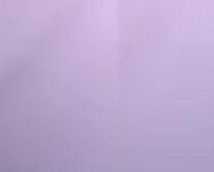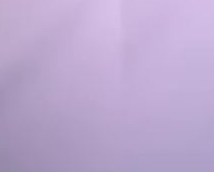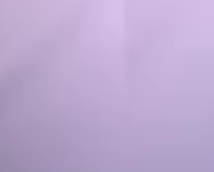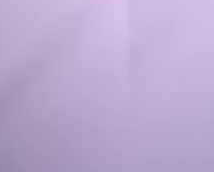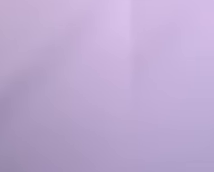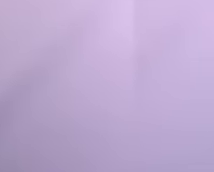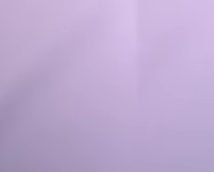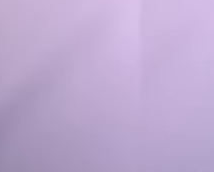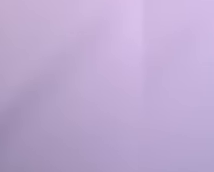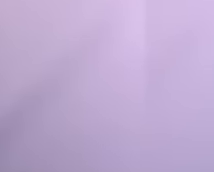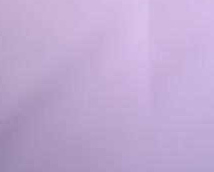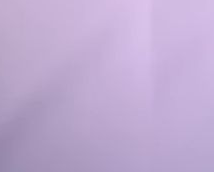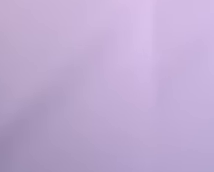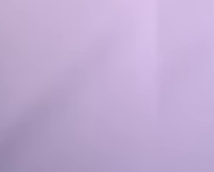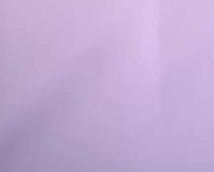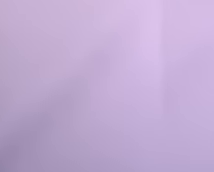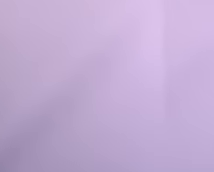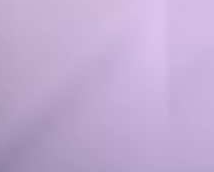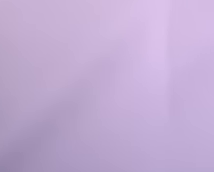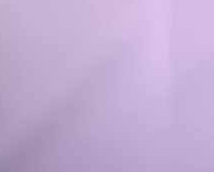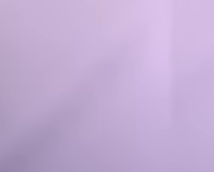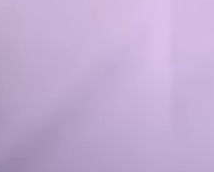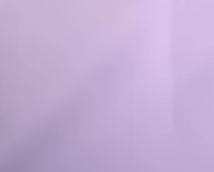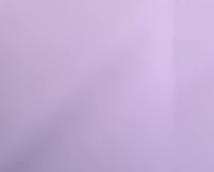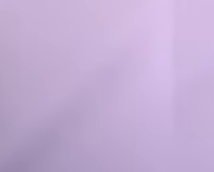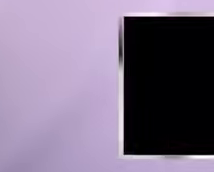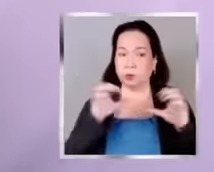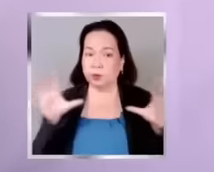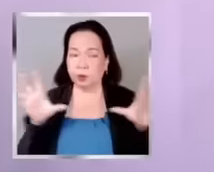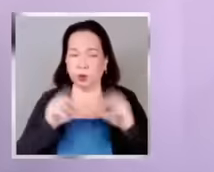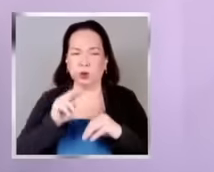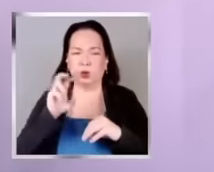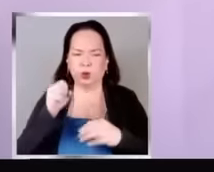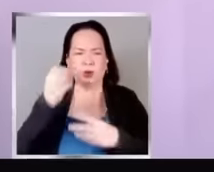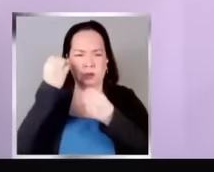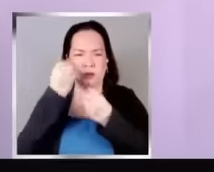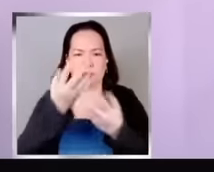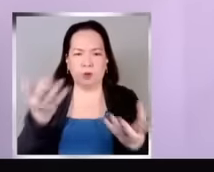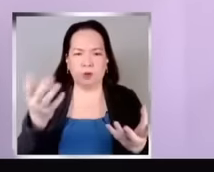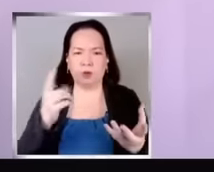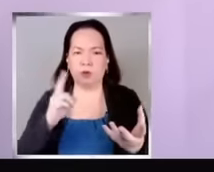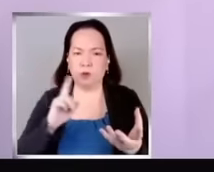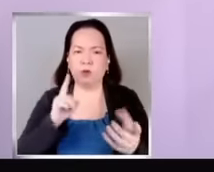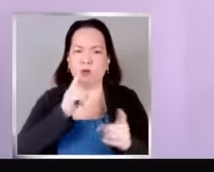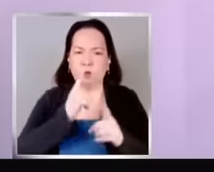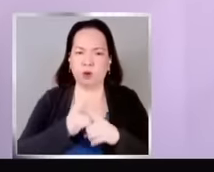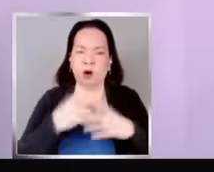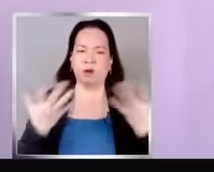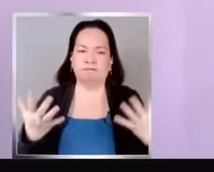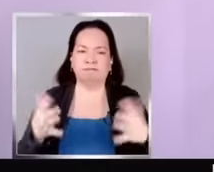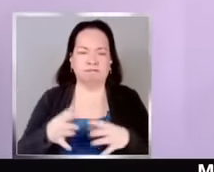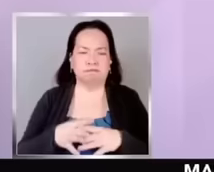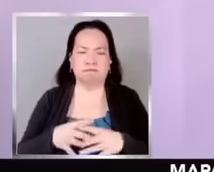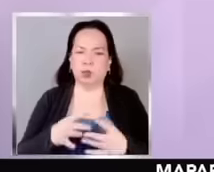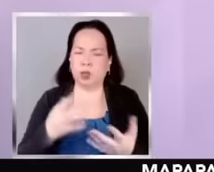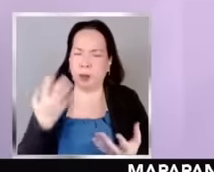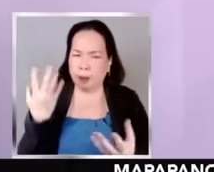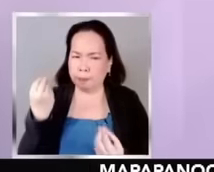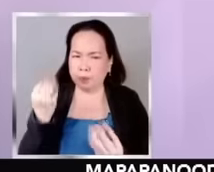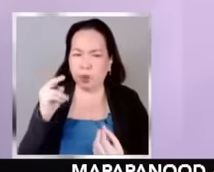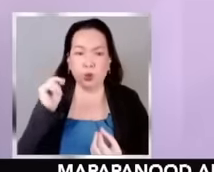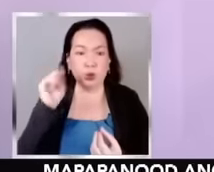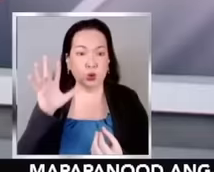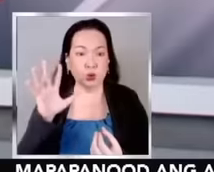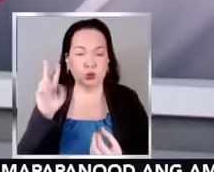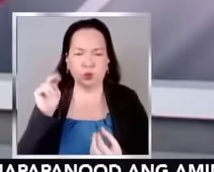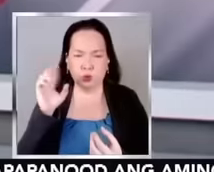Nakatutok pa rin ang buong puwersa ng GMA Integrated News para ihatid sa inyo ang pinakamalalaki at pinakabagong mga balita ngayong Semana